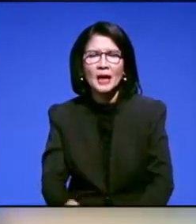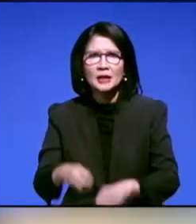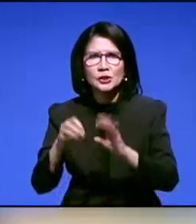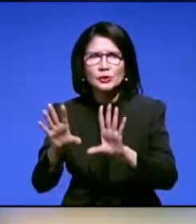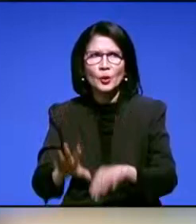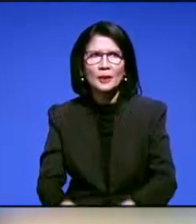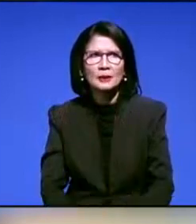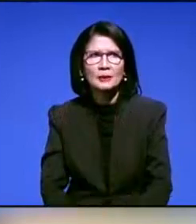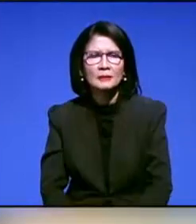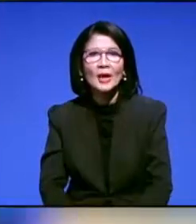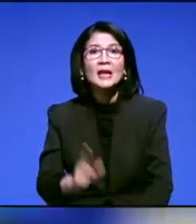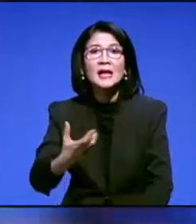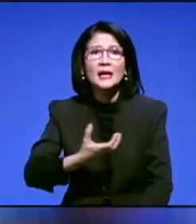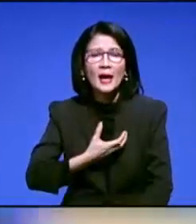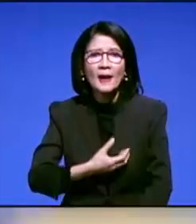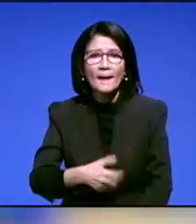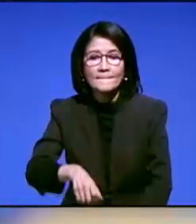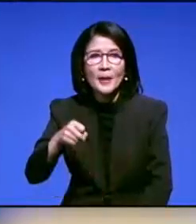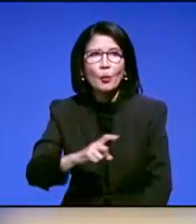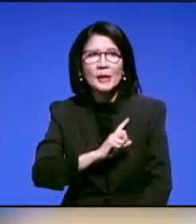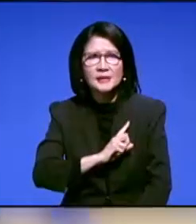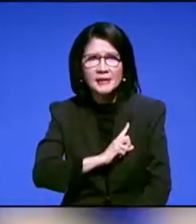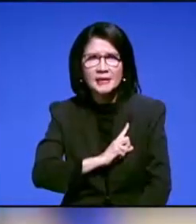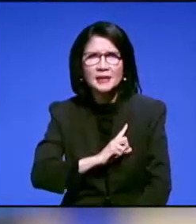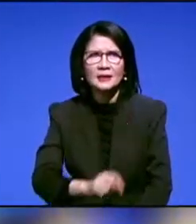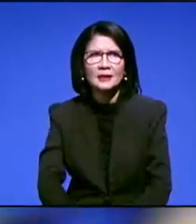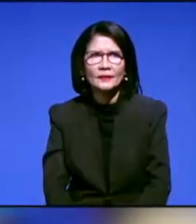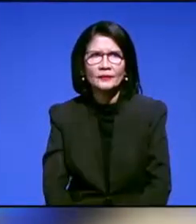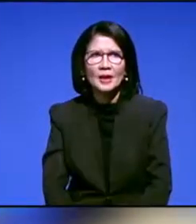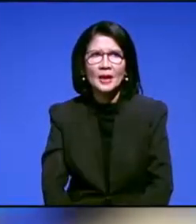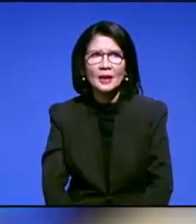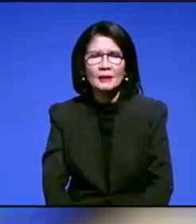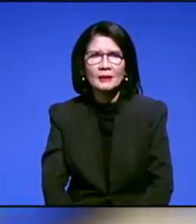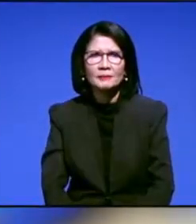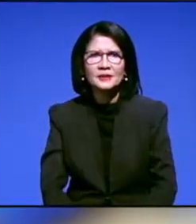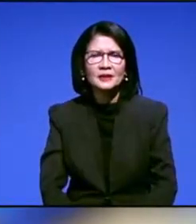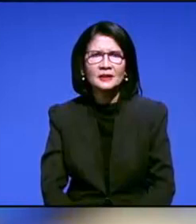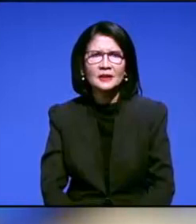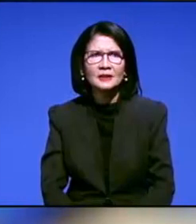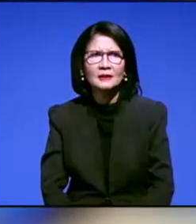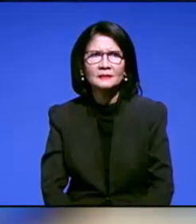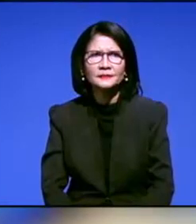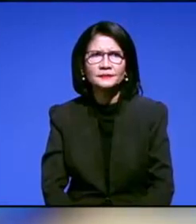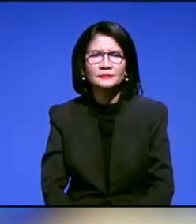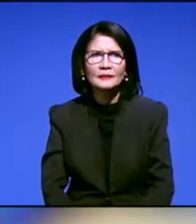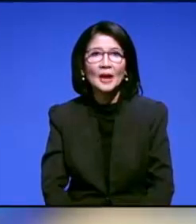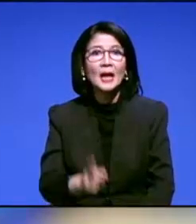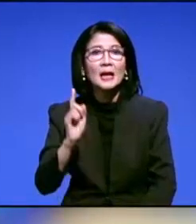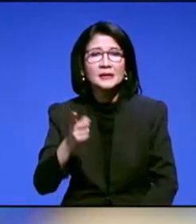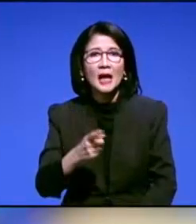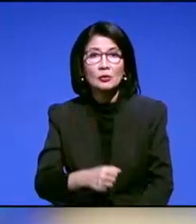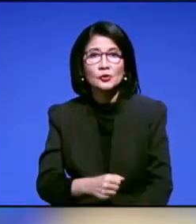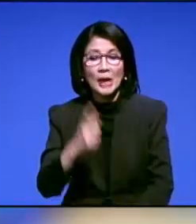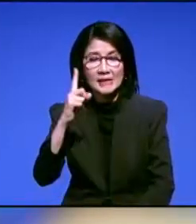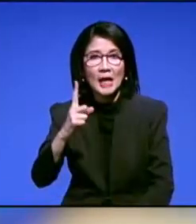pakai sendiri, Mbak. Iya, tapi jumlahnya ini terlalu banyak untuk barang bawaan penumpang pribadi. Saya harus bawa satu tending